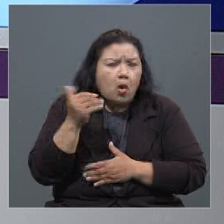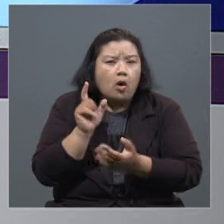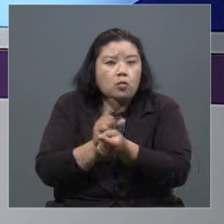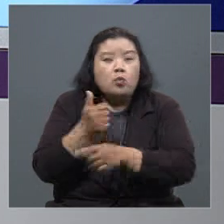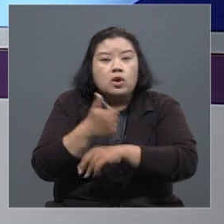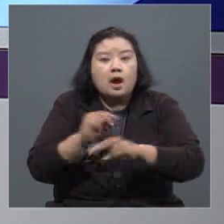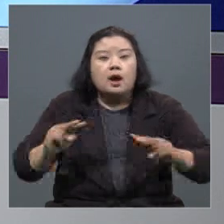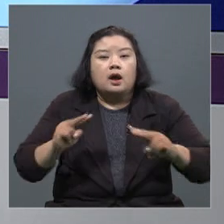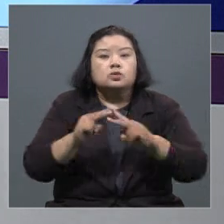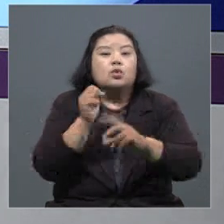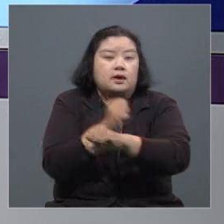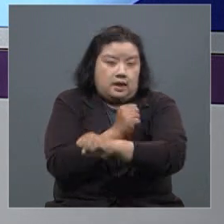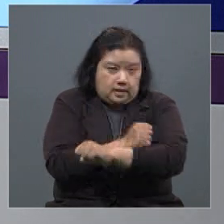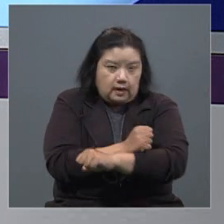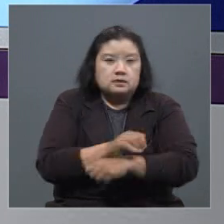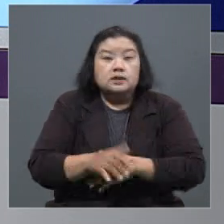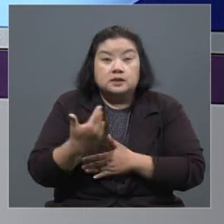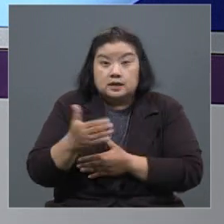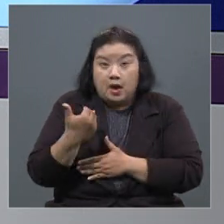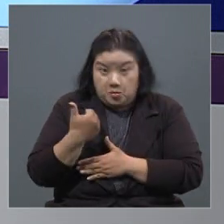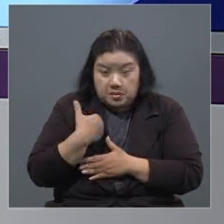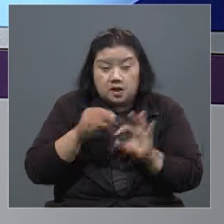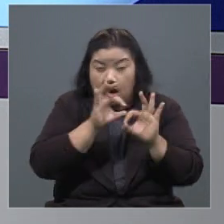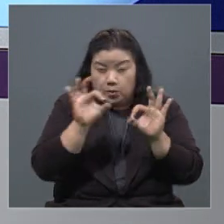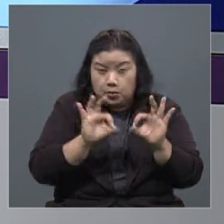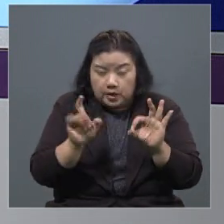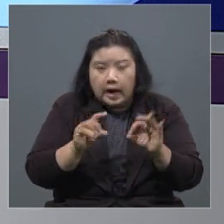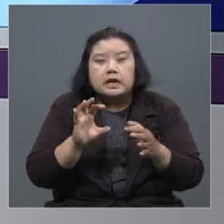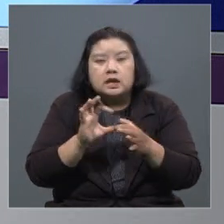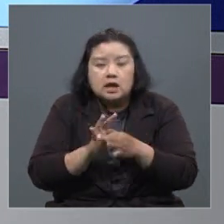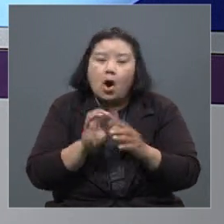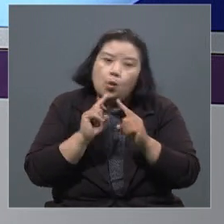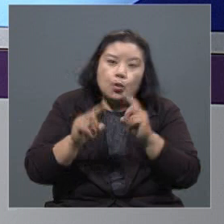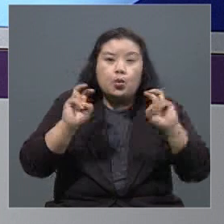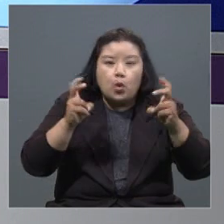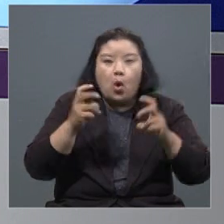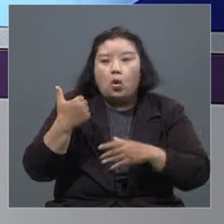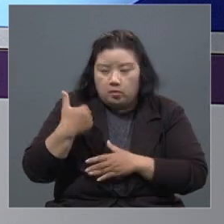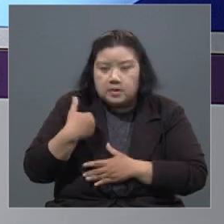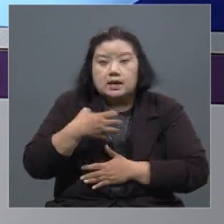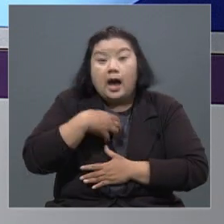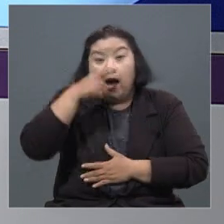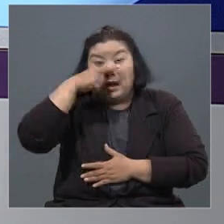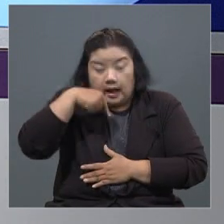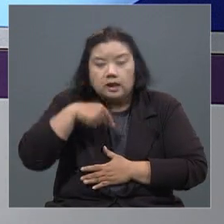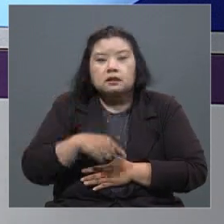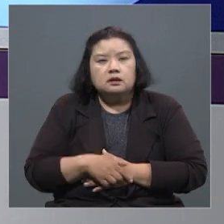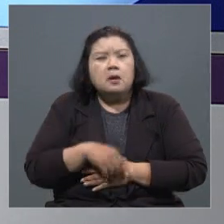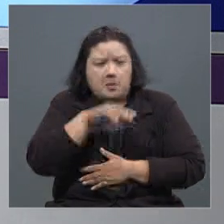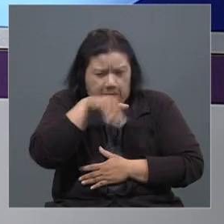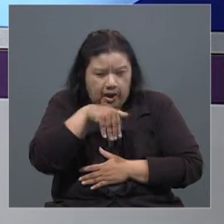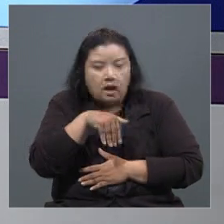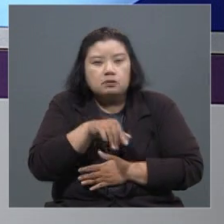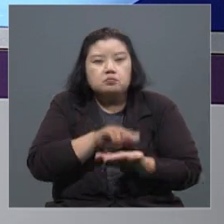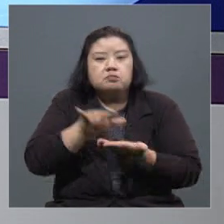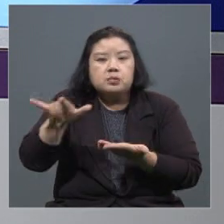านในเนื้อหาโพสต์ชัดเจนนะครับเป็นการพูดคุยกันเพื่อหาทางพาแรงงานไทยกลับไปทำงานที่อิส